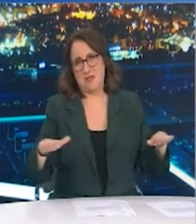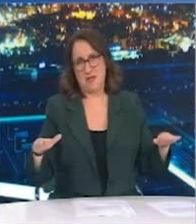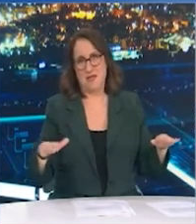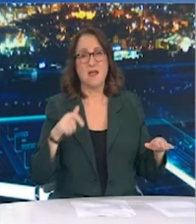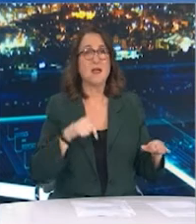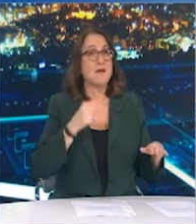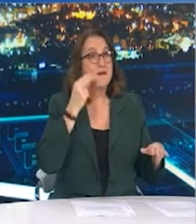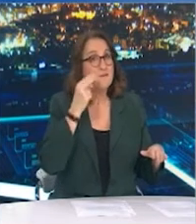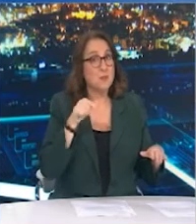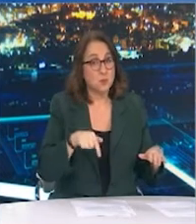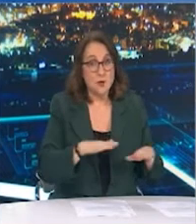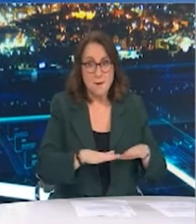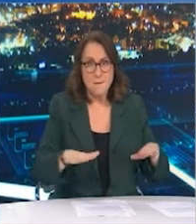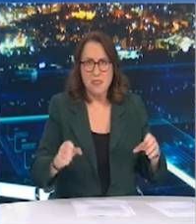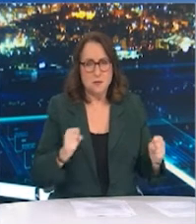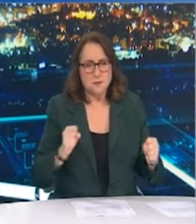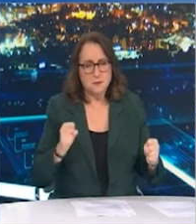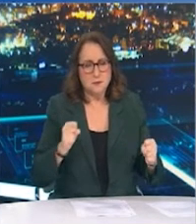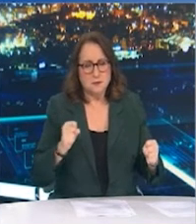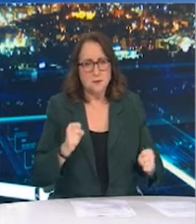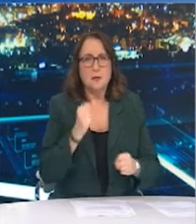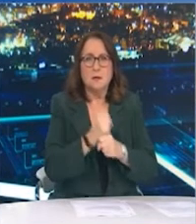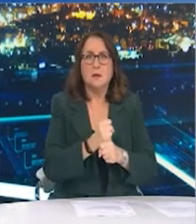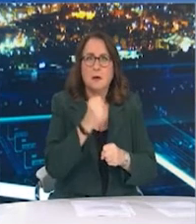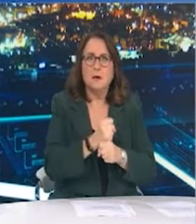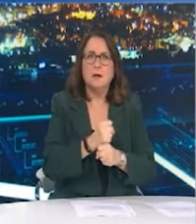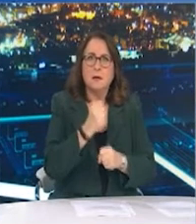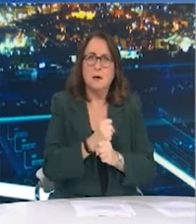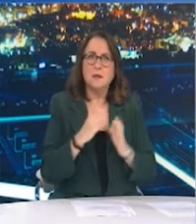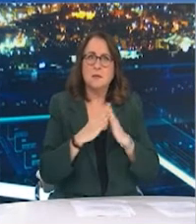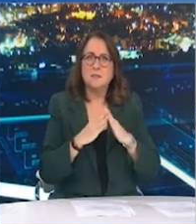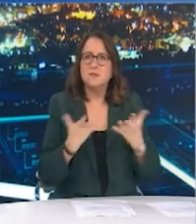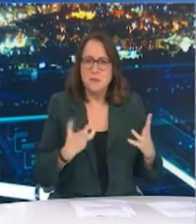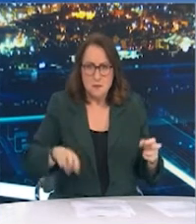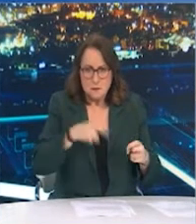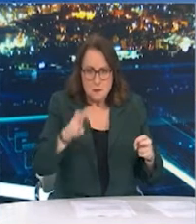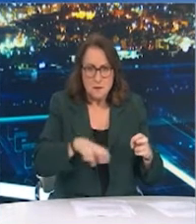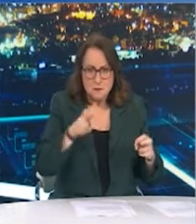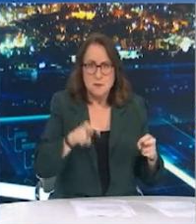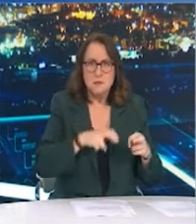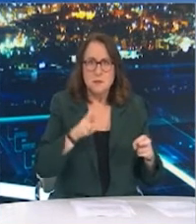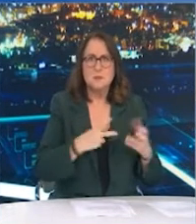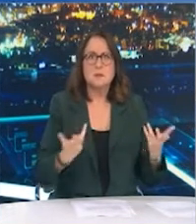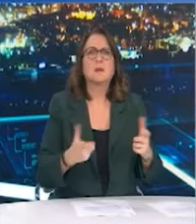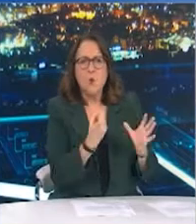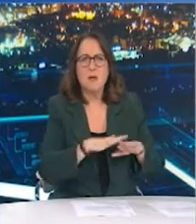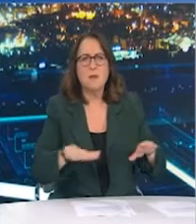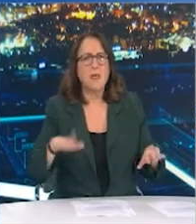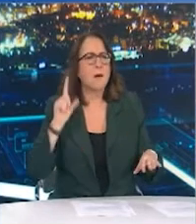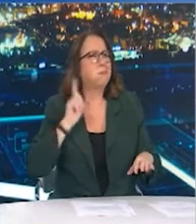επιβάρυνση που εμφανίζουν πολλά μικρά παιδιά από τη μακροχρόνια παραμονή μέσα στο σπίτι και μακριά από το φυσικό τους περιβάλλον που δεν είναι άλλο από το σχολείο